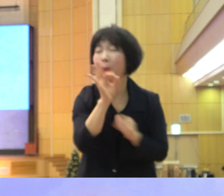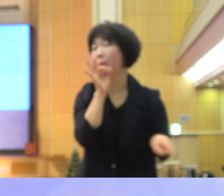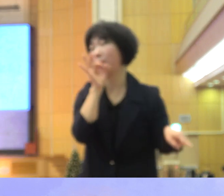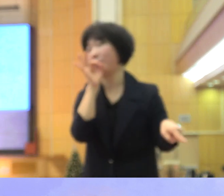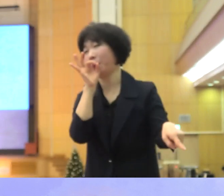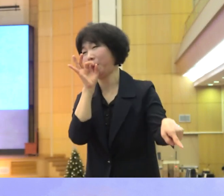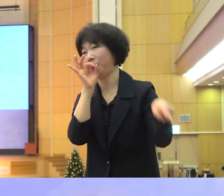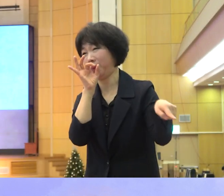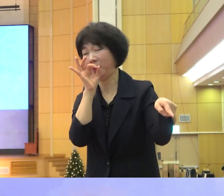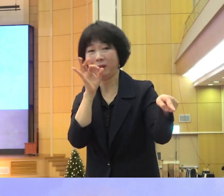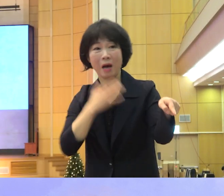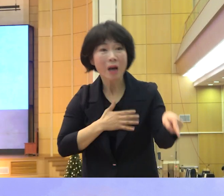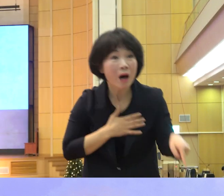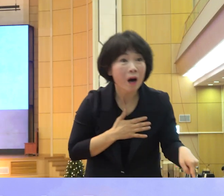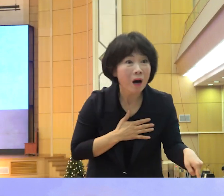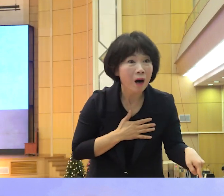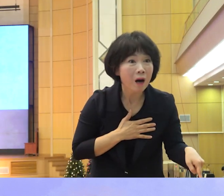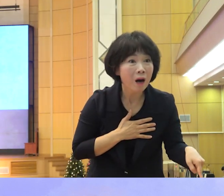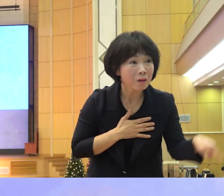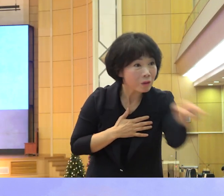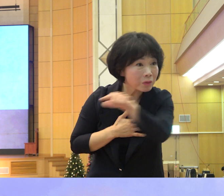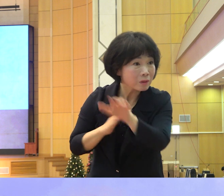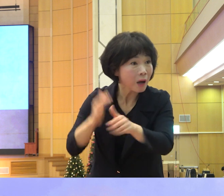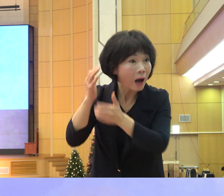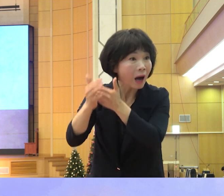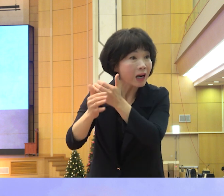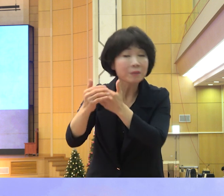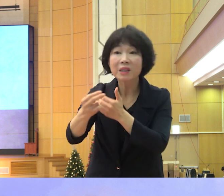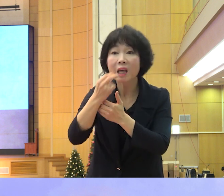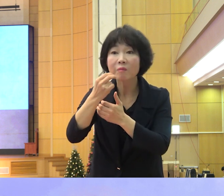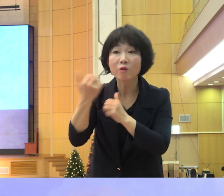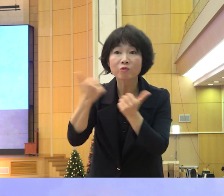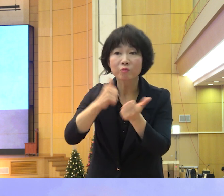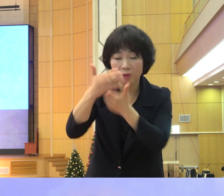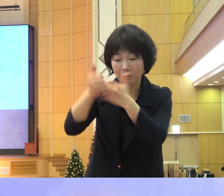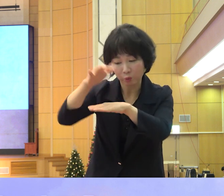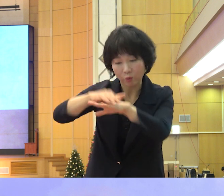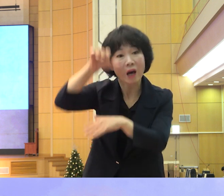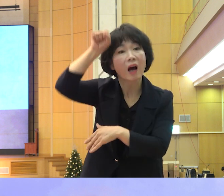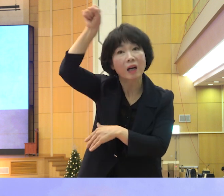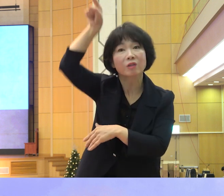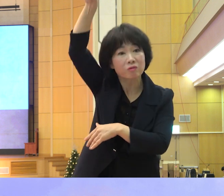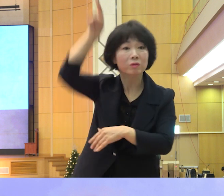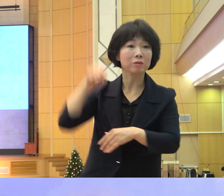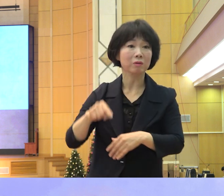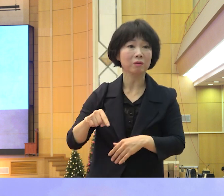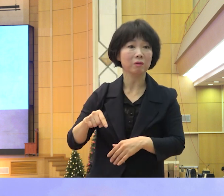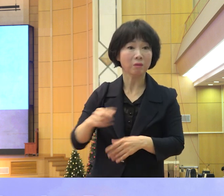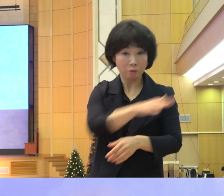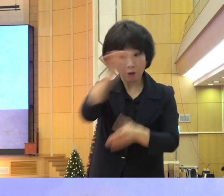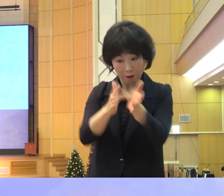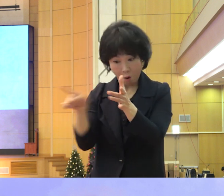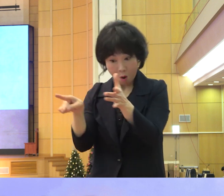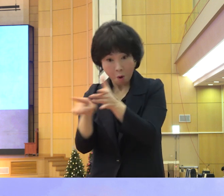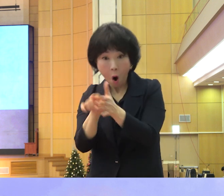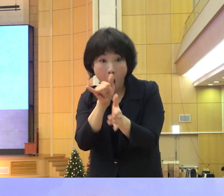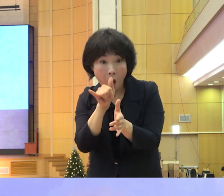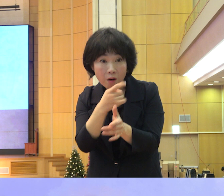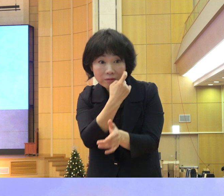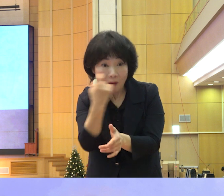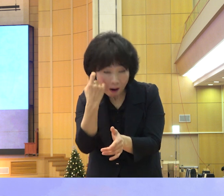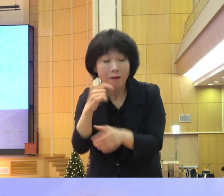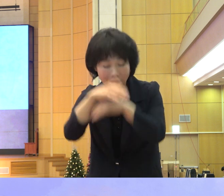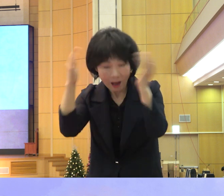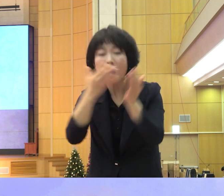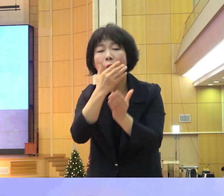주시고, 하나님께서 하나님 앞에 생사하복이 다 있는데 주님께서 믿는 자에게 좋은 걸 주시고 축복해 주시는데 우리가 뭔 걱정을